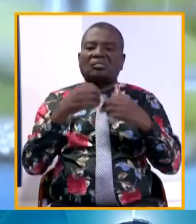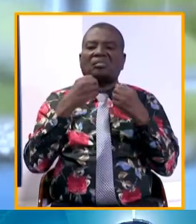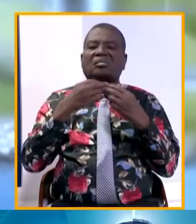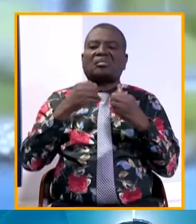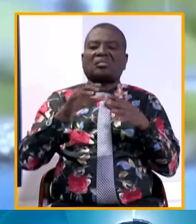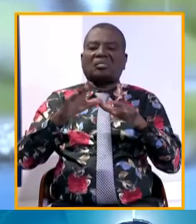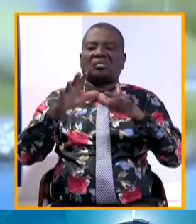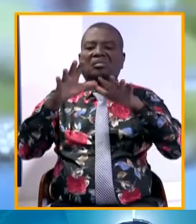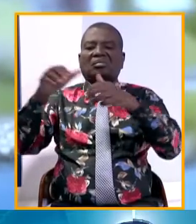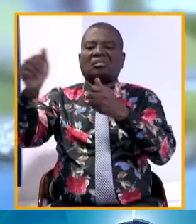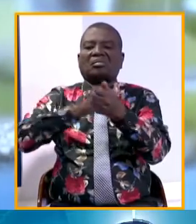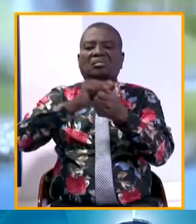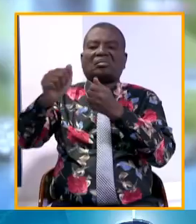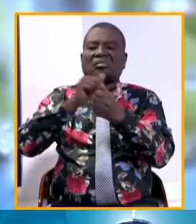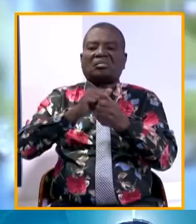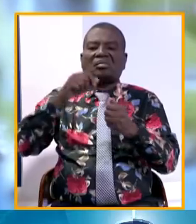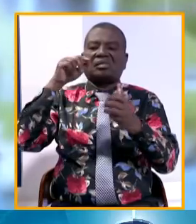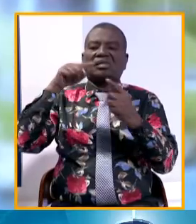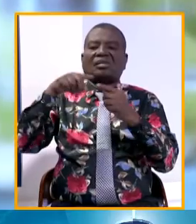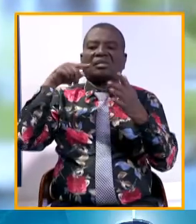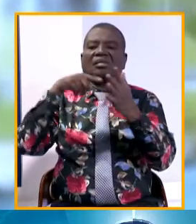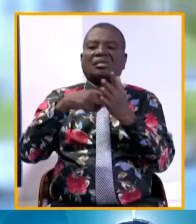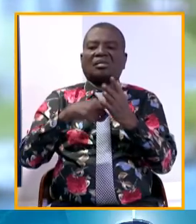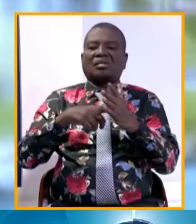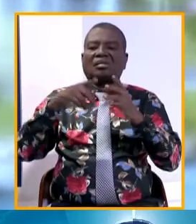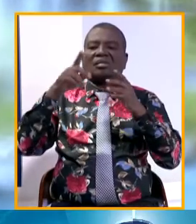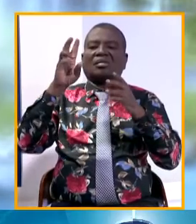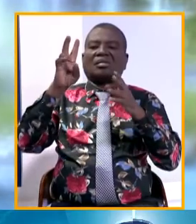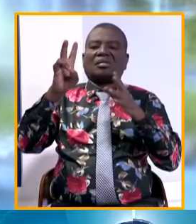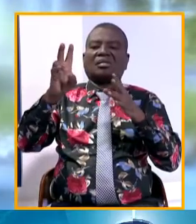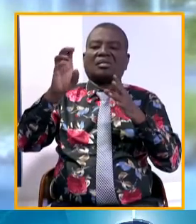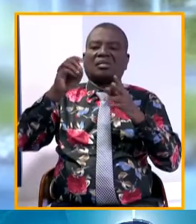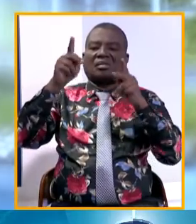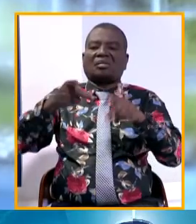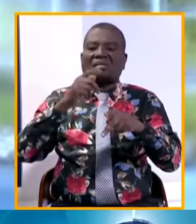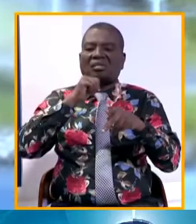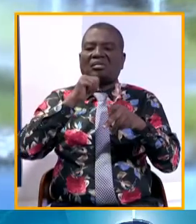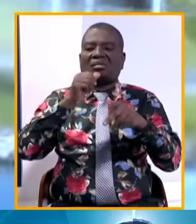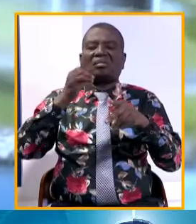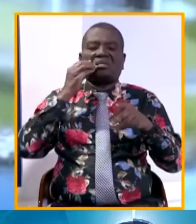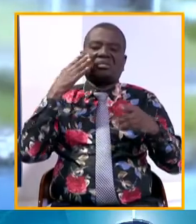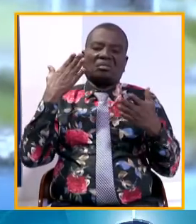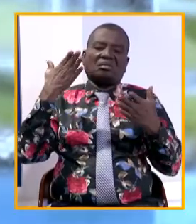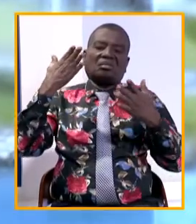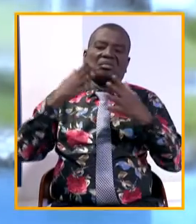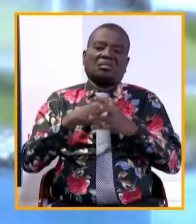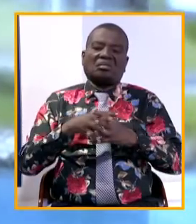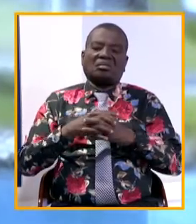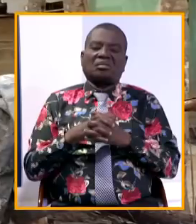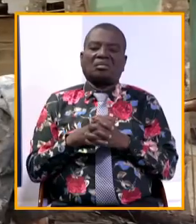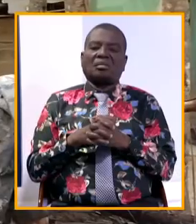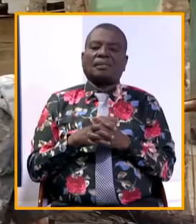détruites. À noter également environ 70 sans-abri. C'est un reportage de Soro Corona de RTI Bouaké.